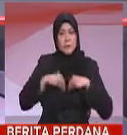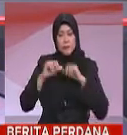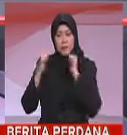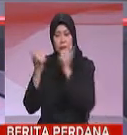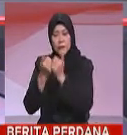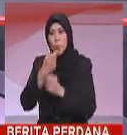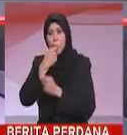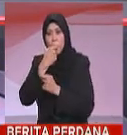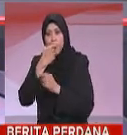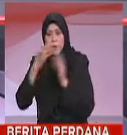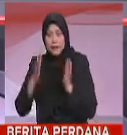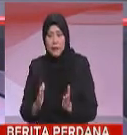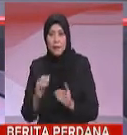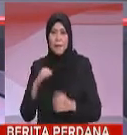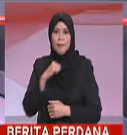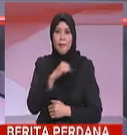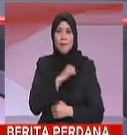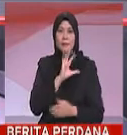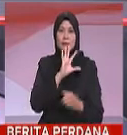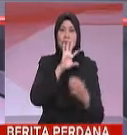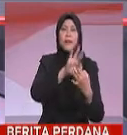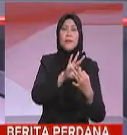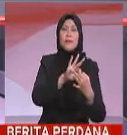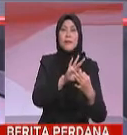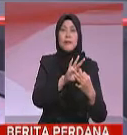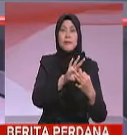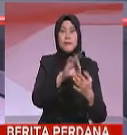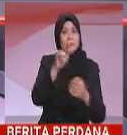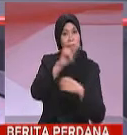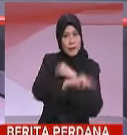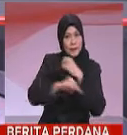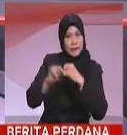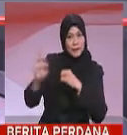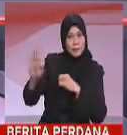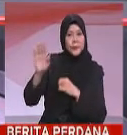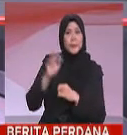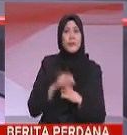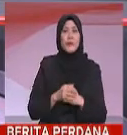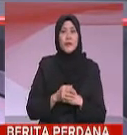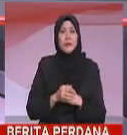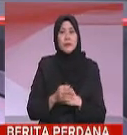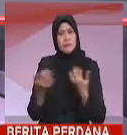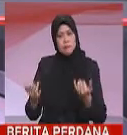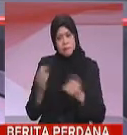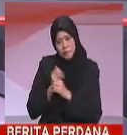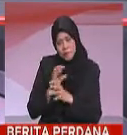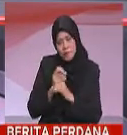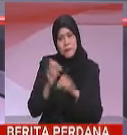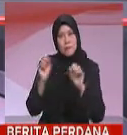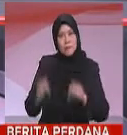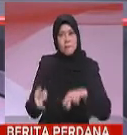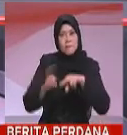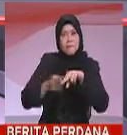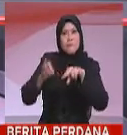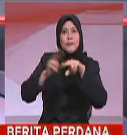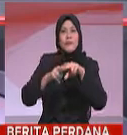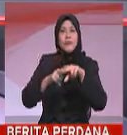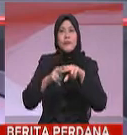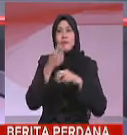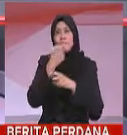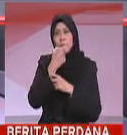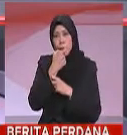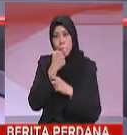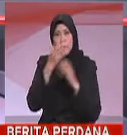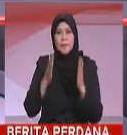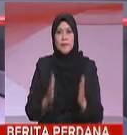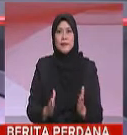Persatuan Pengadil sebagai ahli gabungan badan induk negeri berkenaan. Langkah itu dilihat sebagai sebahagian usaha untuk meningkatkan jumlah pengadil di